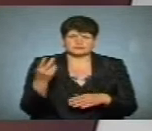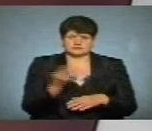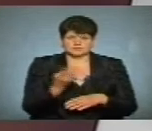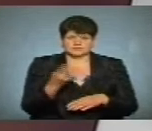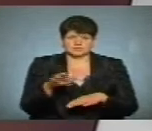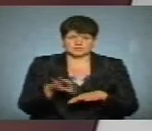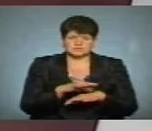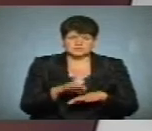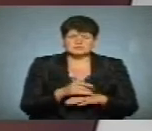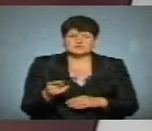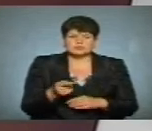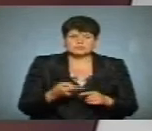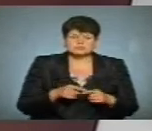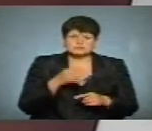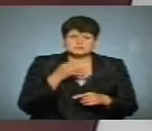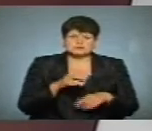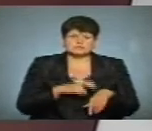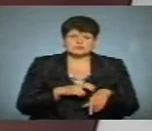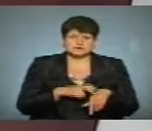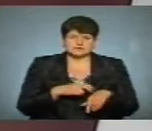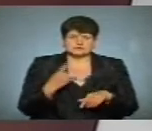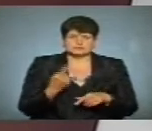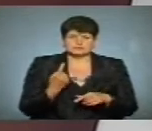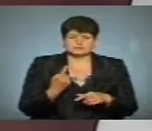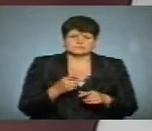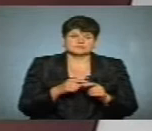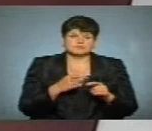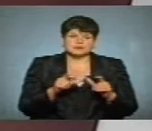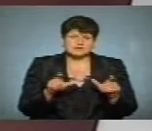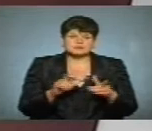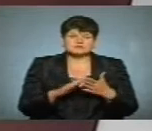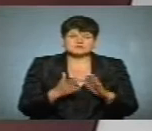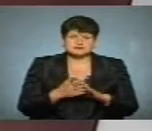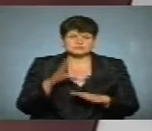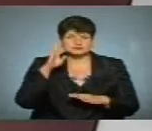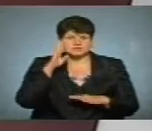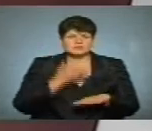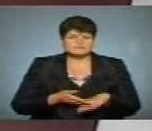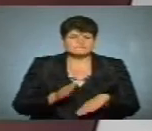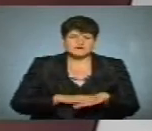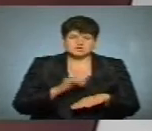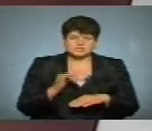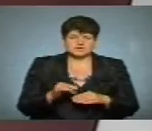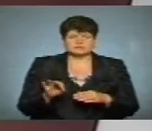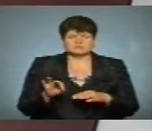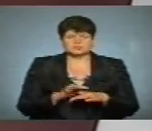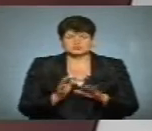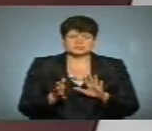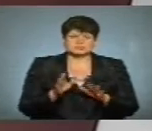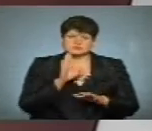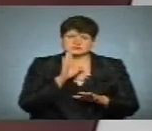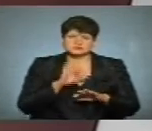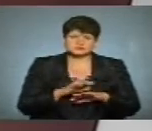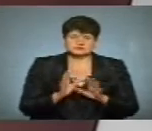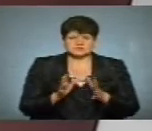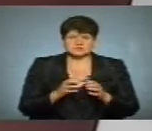це повідомив лікар цього медзакладу Андрій Горішній. За його словами, стан чоловіка важкий, дружини середньої важкості. Травми